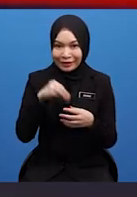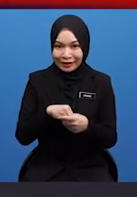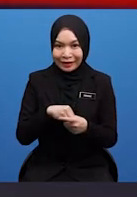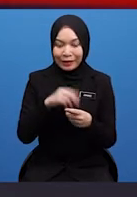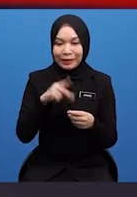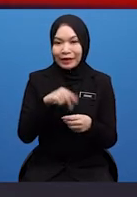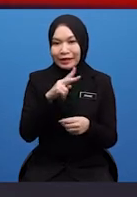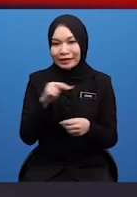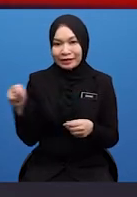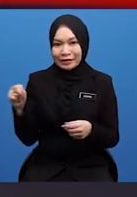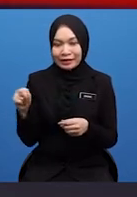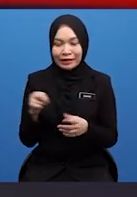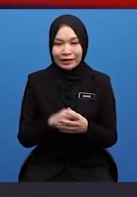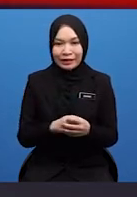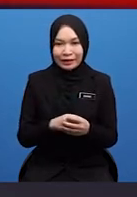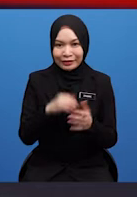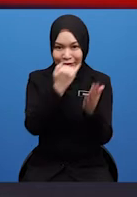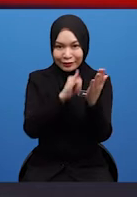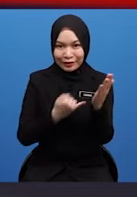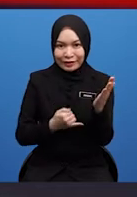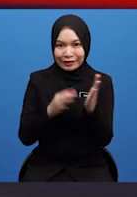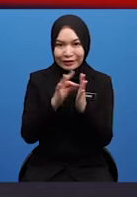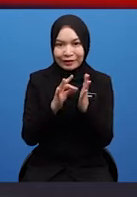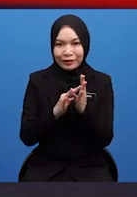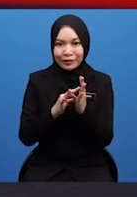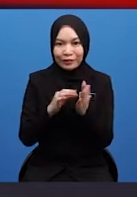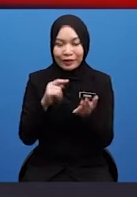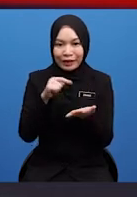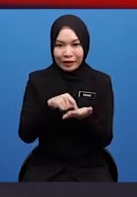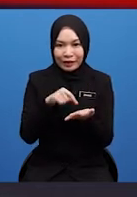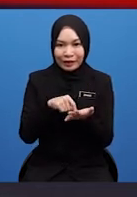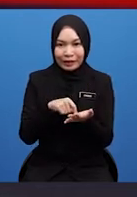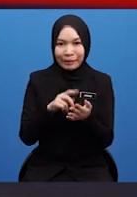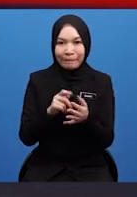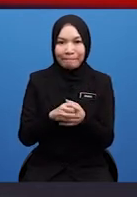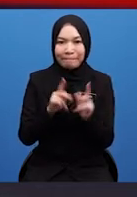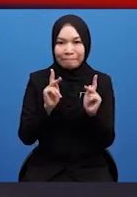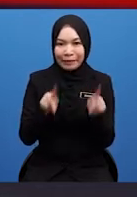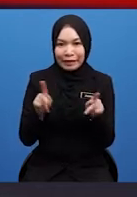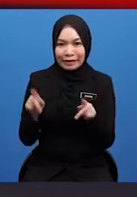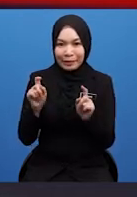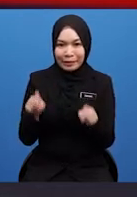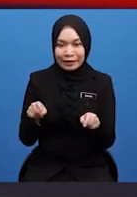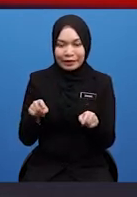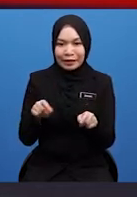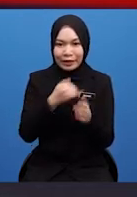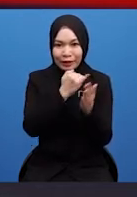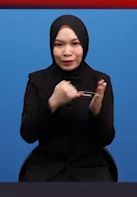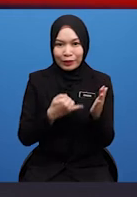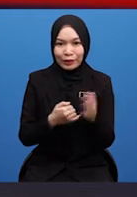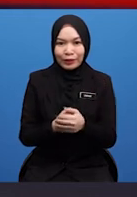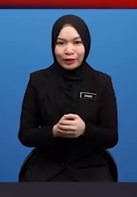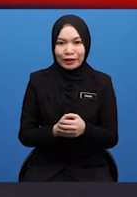Dalam penghasilan lukisan format gubahan, pelajar perlu melukis dengan menampakkan tiga ruang utama yang